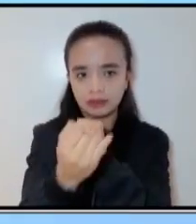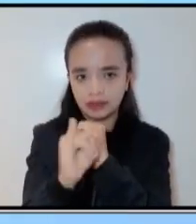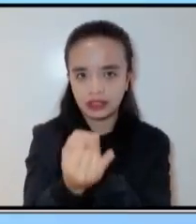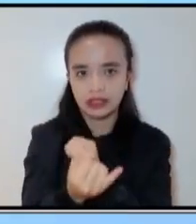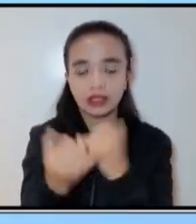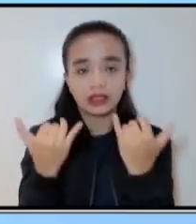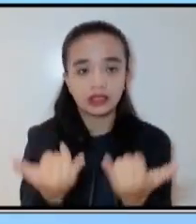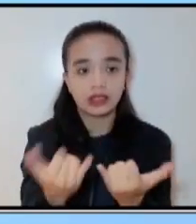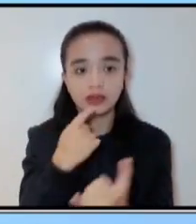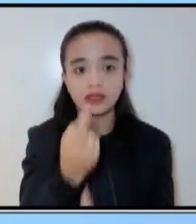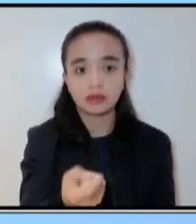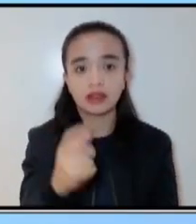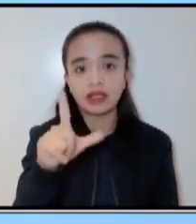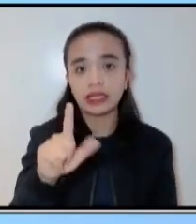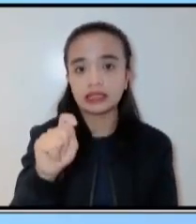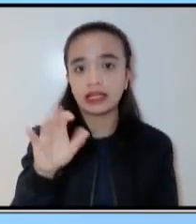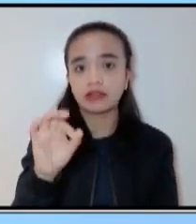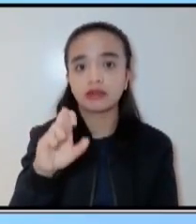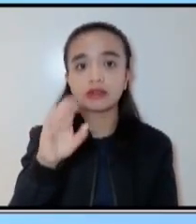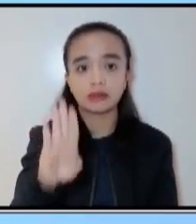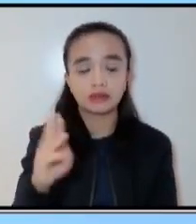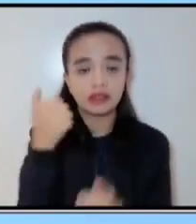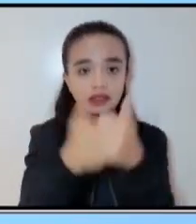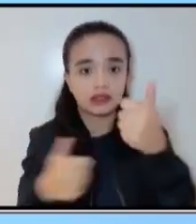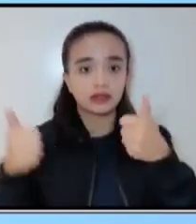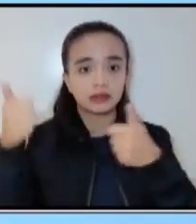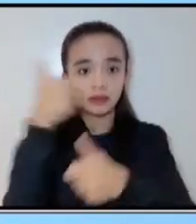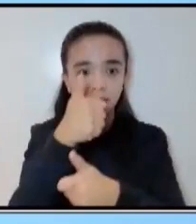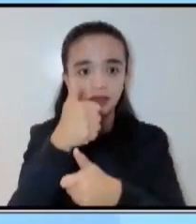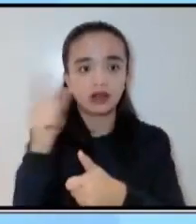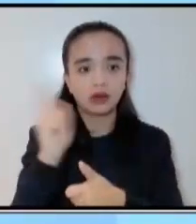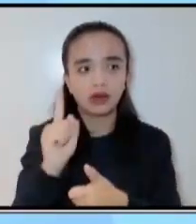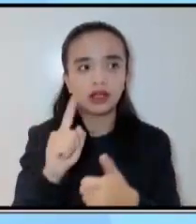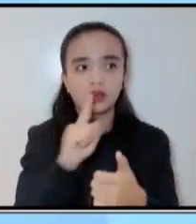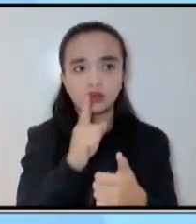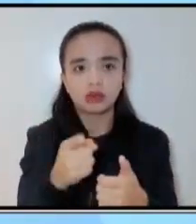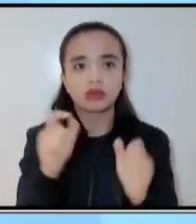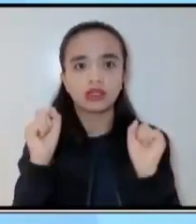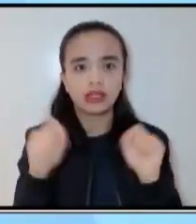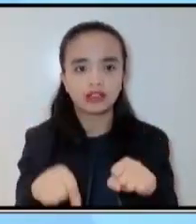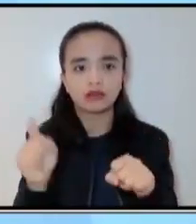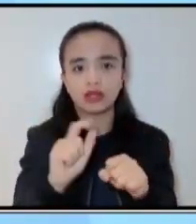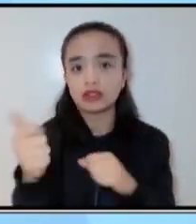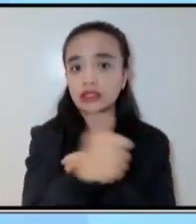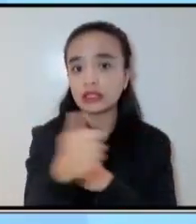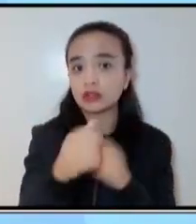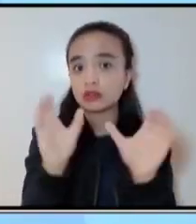si LTFRB Chairman Teofilo Guadis III na malayang pumili ang transport group sa